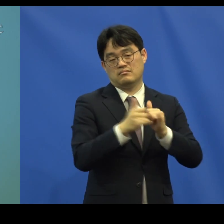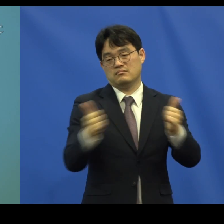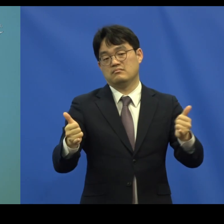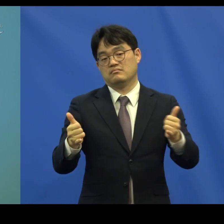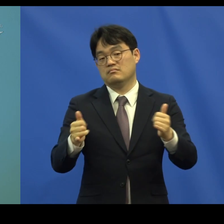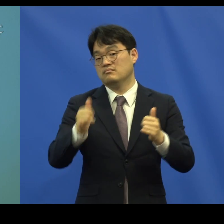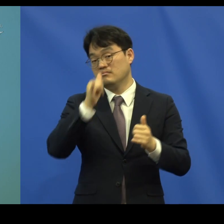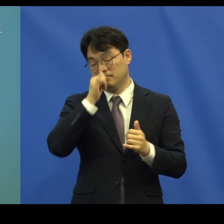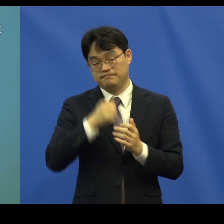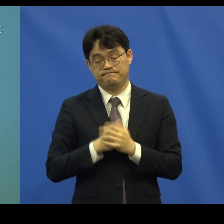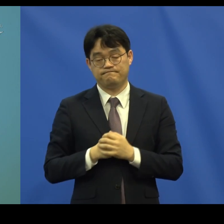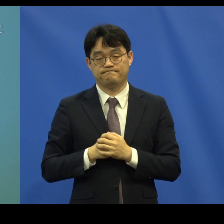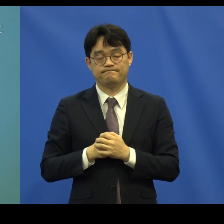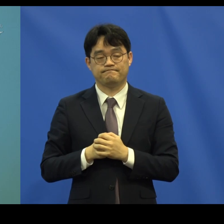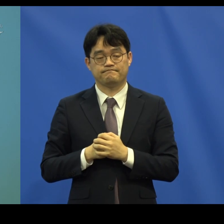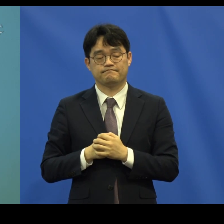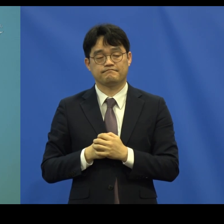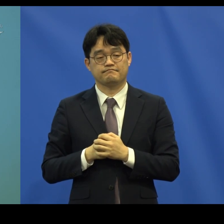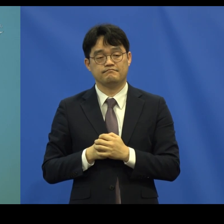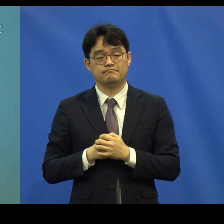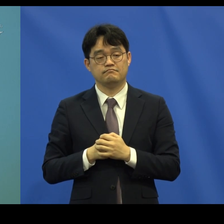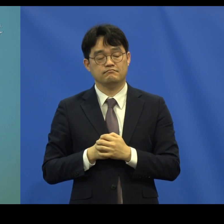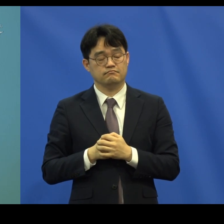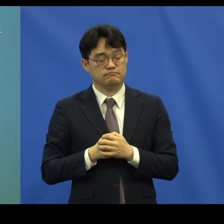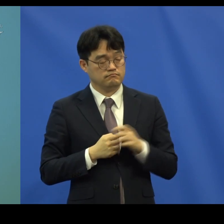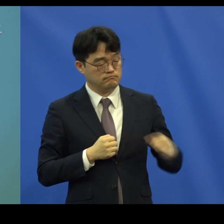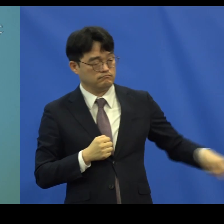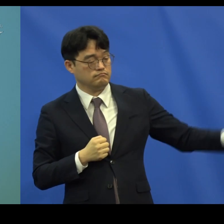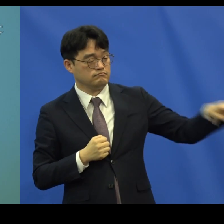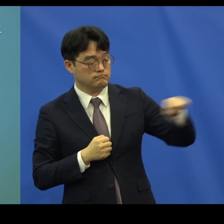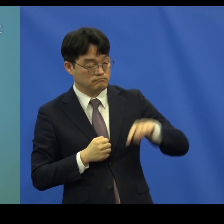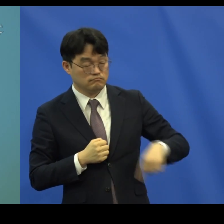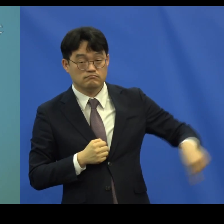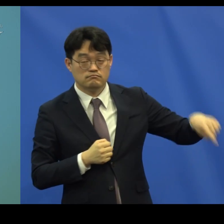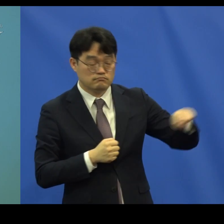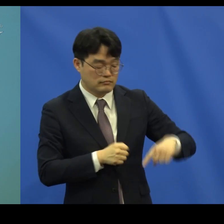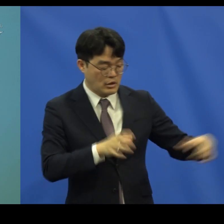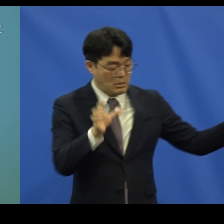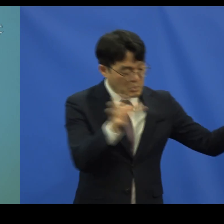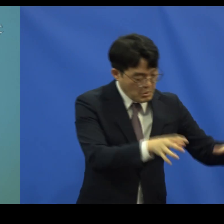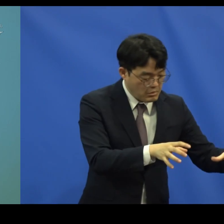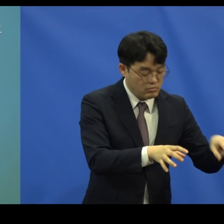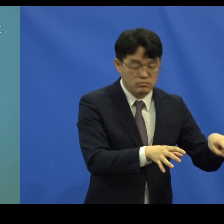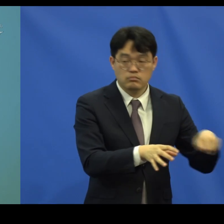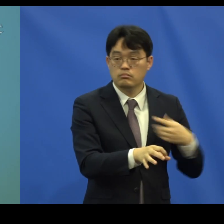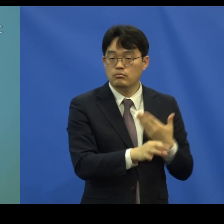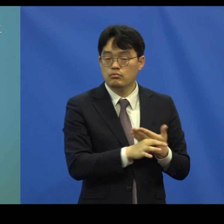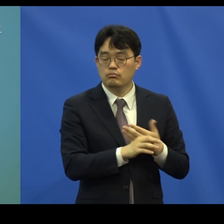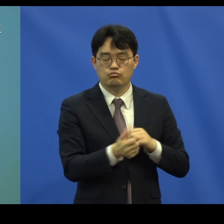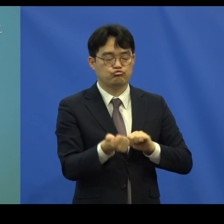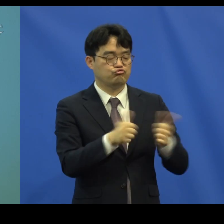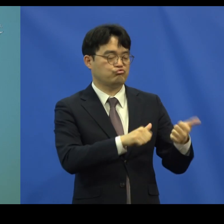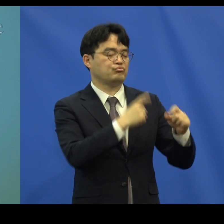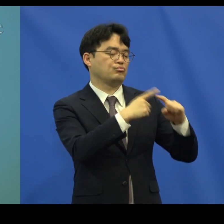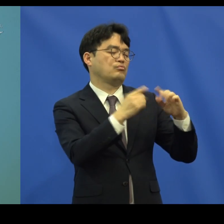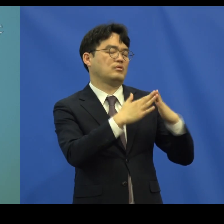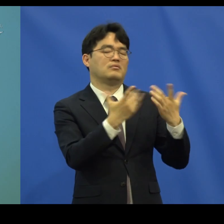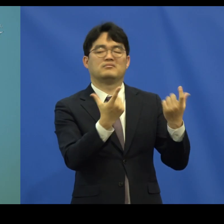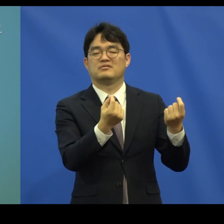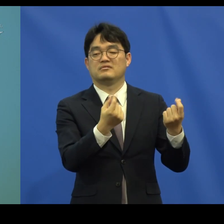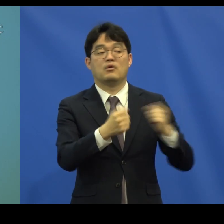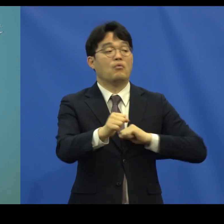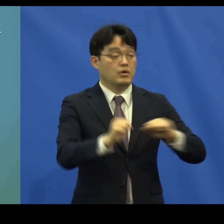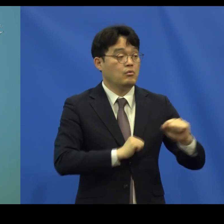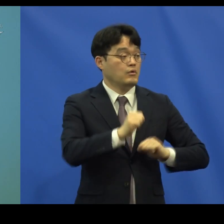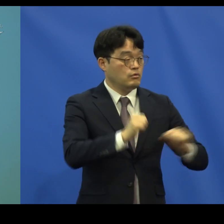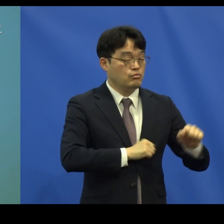자, 이런 사람들이 모여 있는 교회가 이제 축원 교회죠. 그래서 활동은 하는데 실제로는 하나님과 전혀 상관이 없는 교회예요.